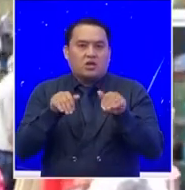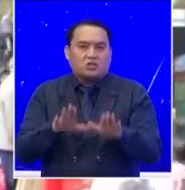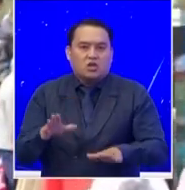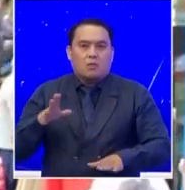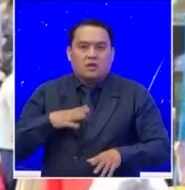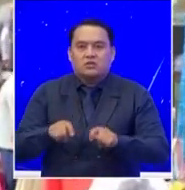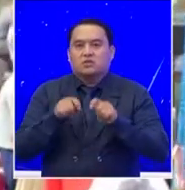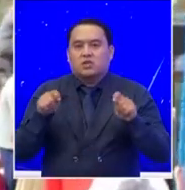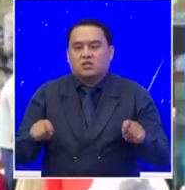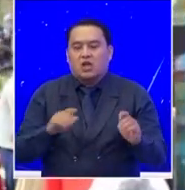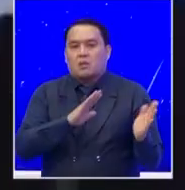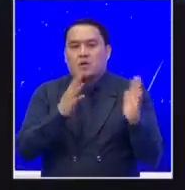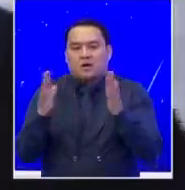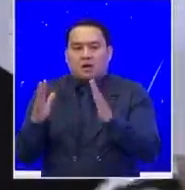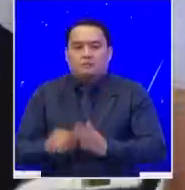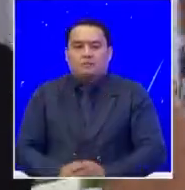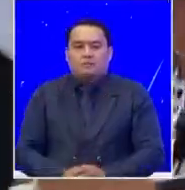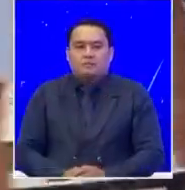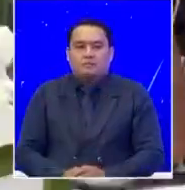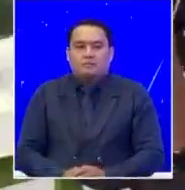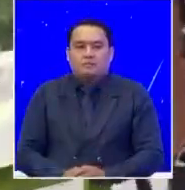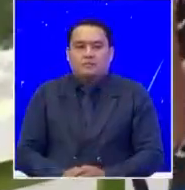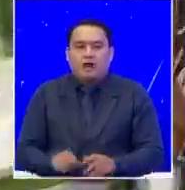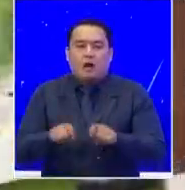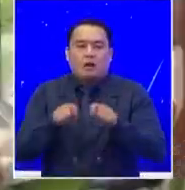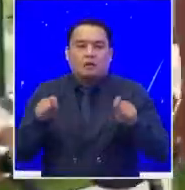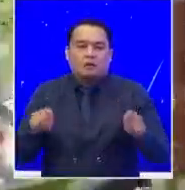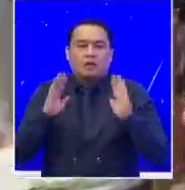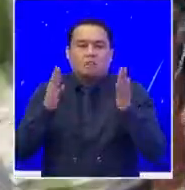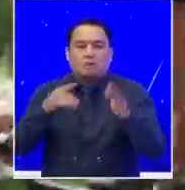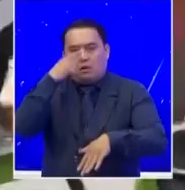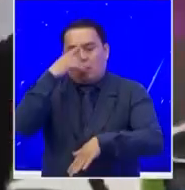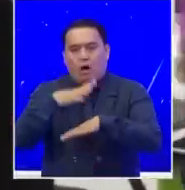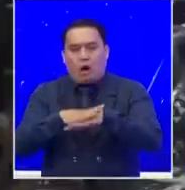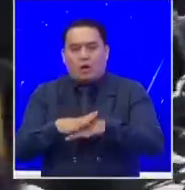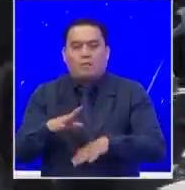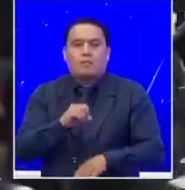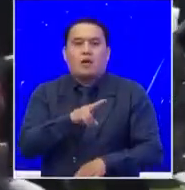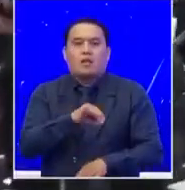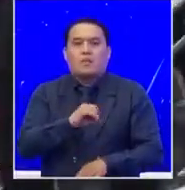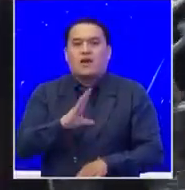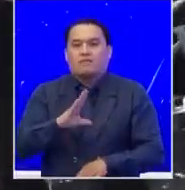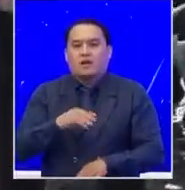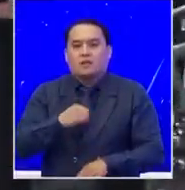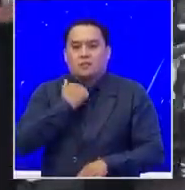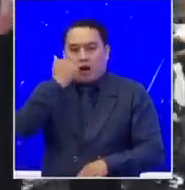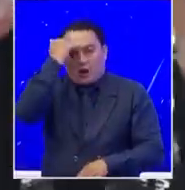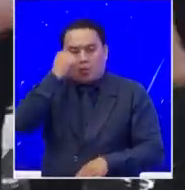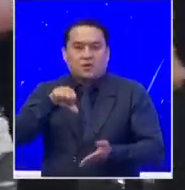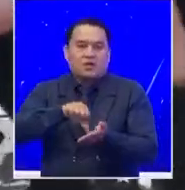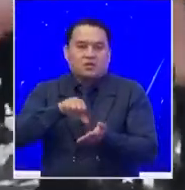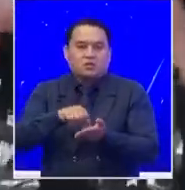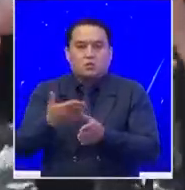стало создание парка. На открытии парка аким Карасайского района Жандарбек Далабаев выразил благодарность